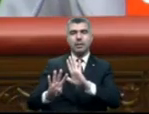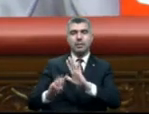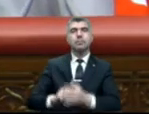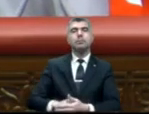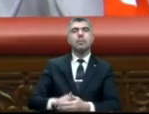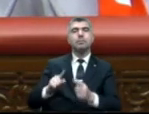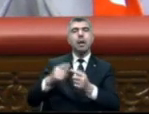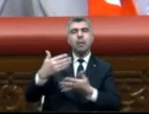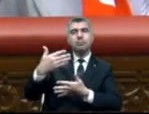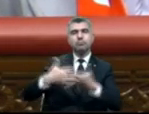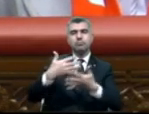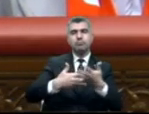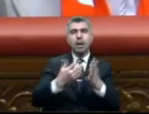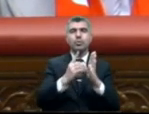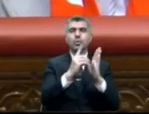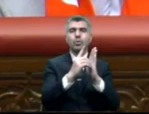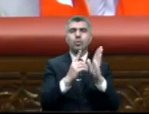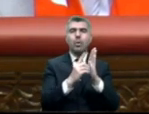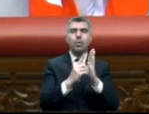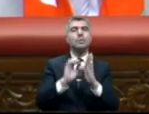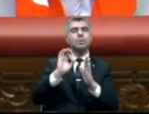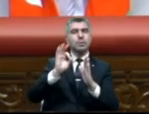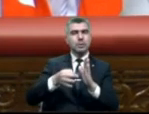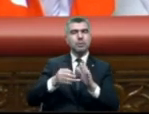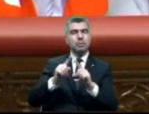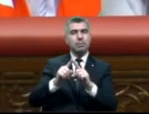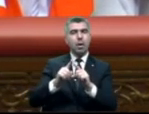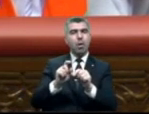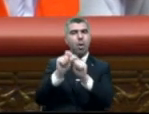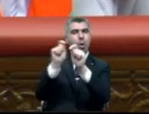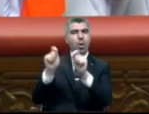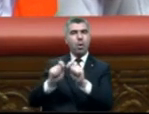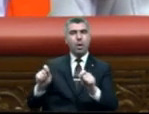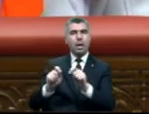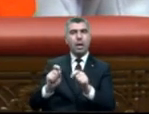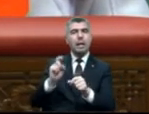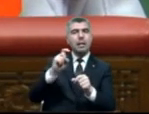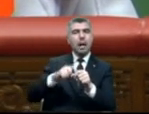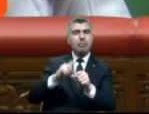ونصت مختلف دساتير المملكة على مبدأ التعددية النقابية والأدوار التي